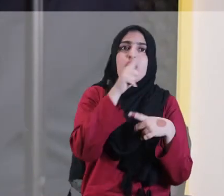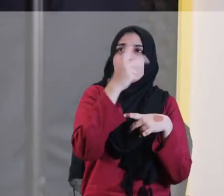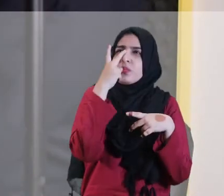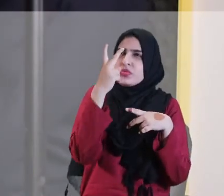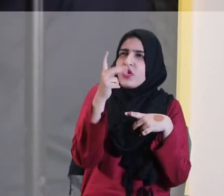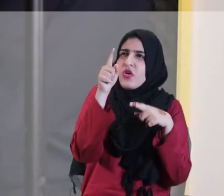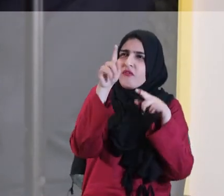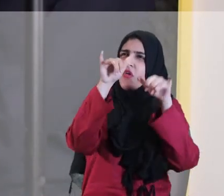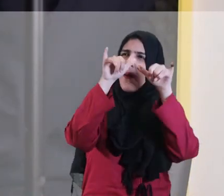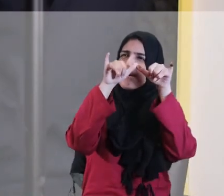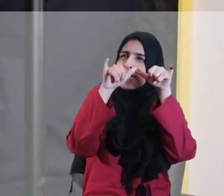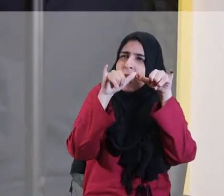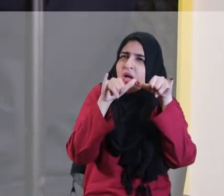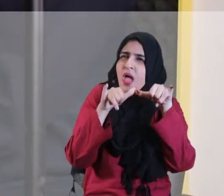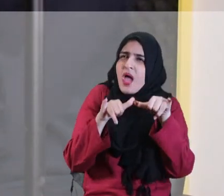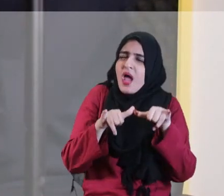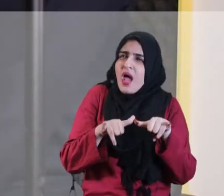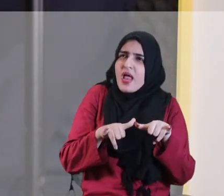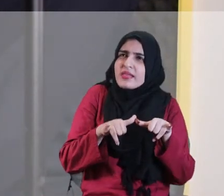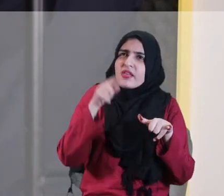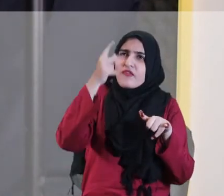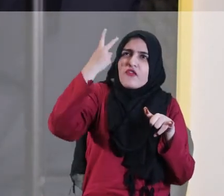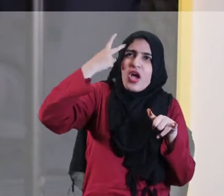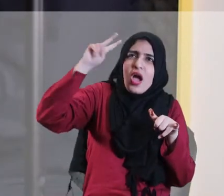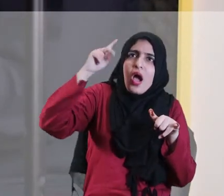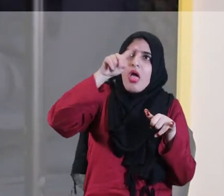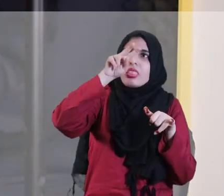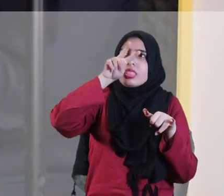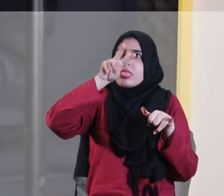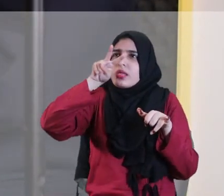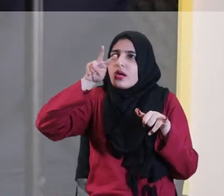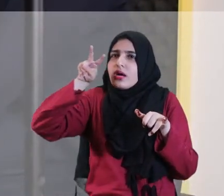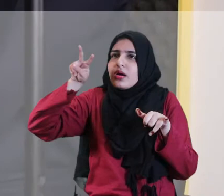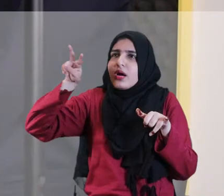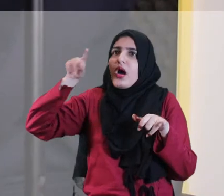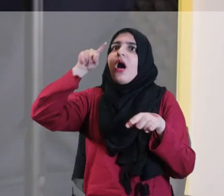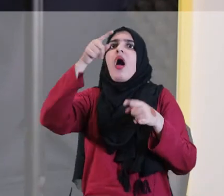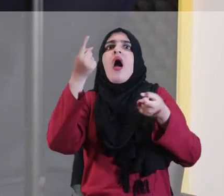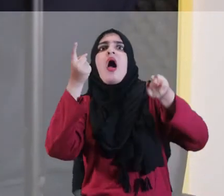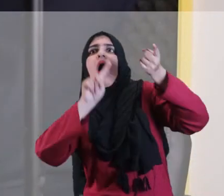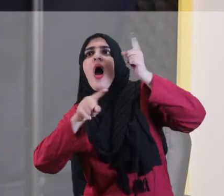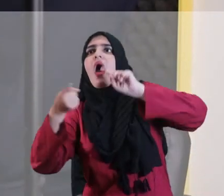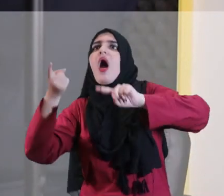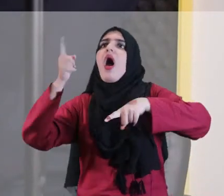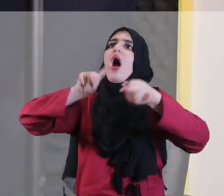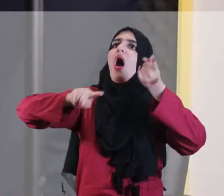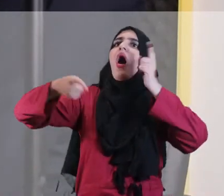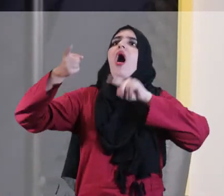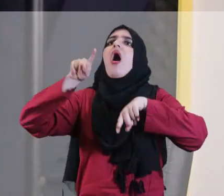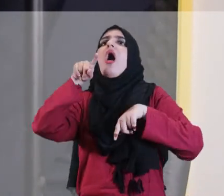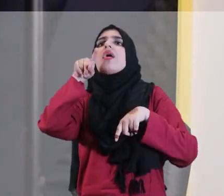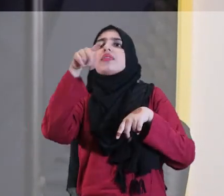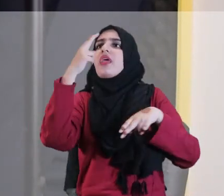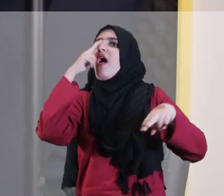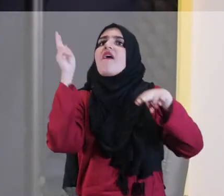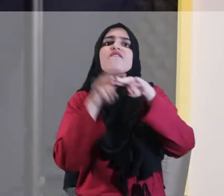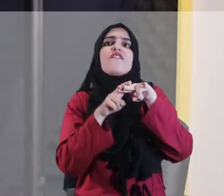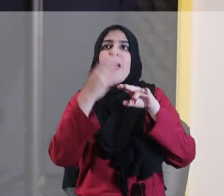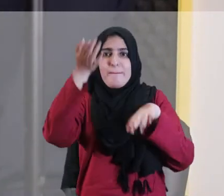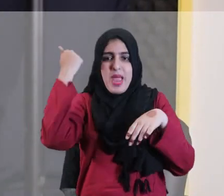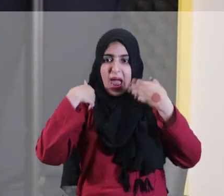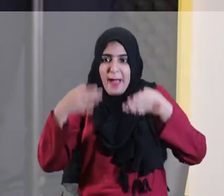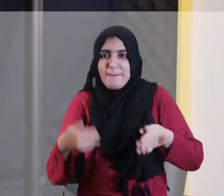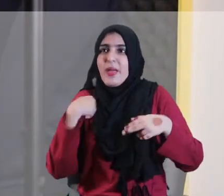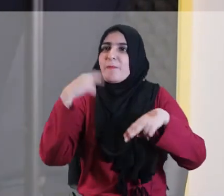यूजर और क्रिएटिव वह उसमें पड़ जाएंगे क्योंकि वह जो यू पीएम तफरीह के लिए देखते रहिए बड़ा अच्छा है जो मैं